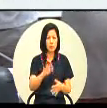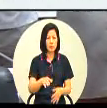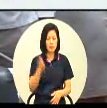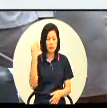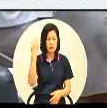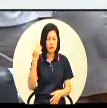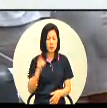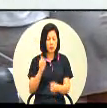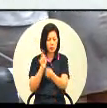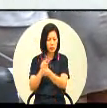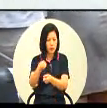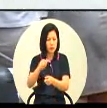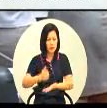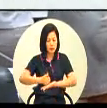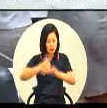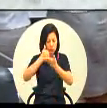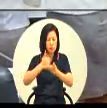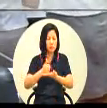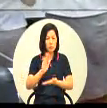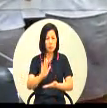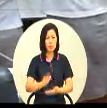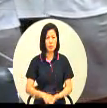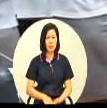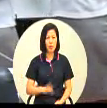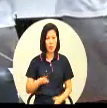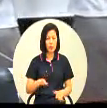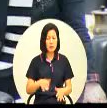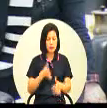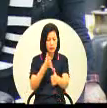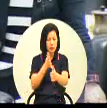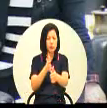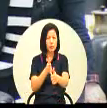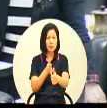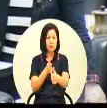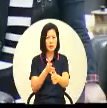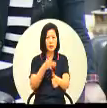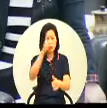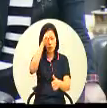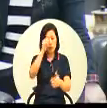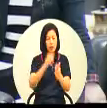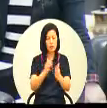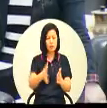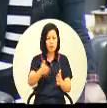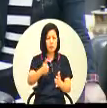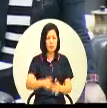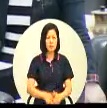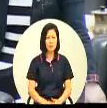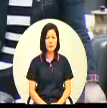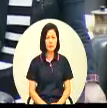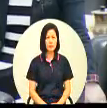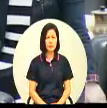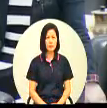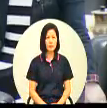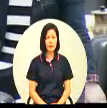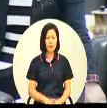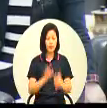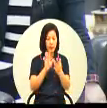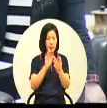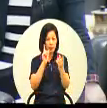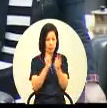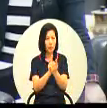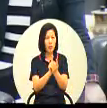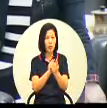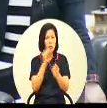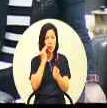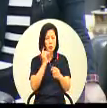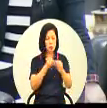己人，对你是非常的尊重。本席先请教我们的黄局长，你面对如果我